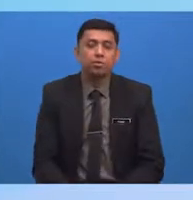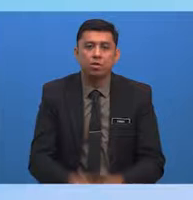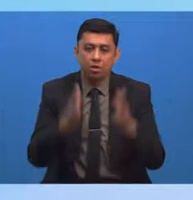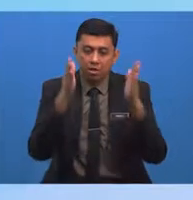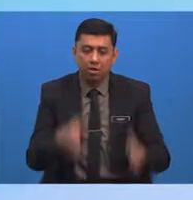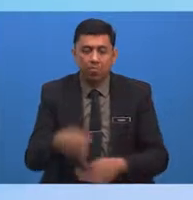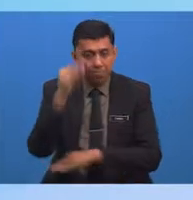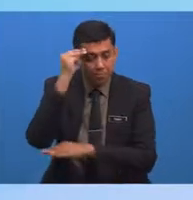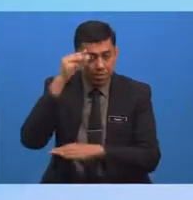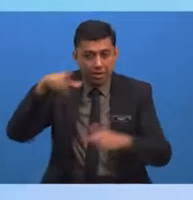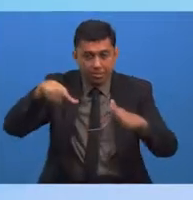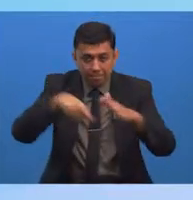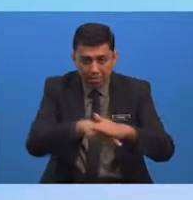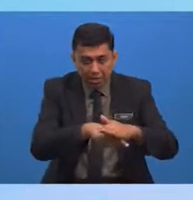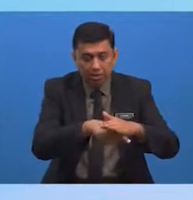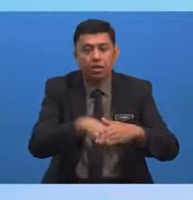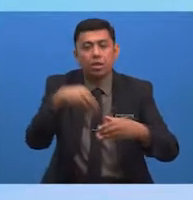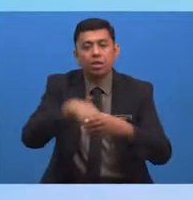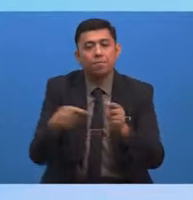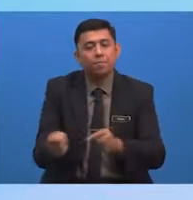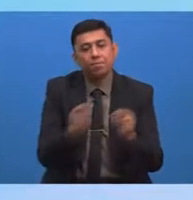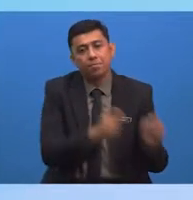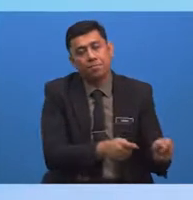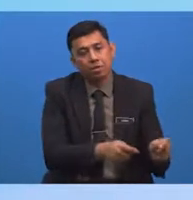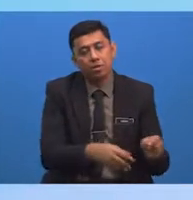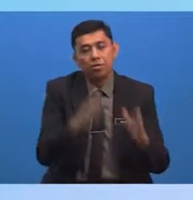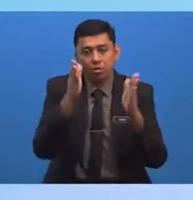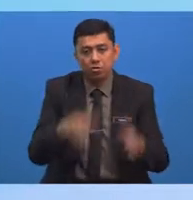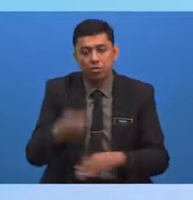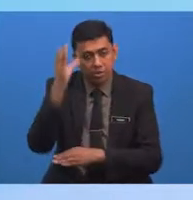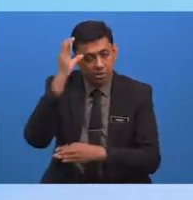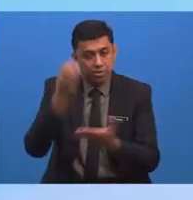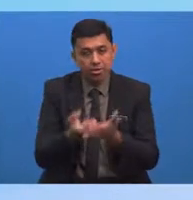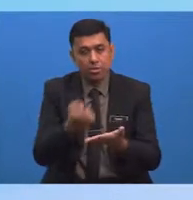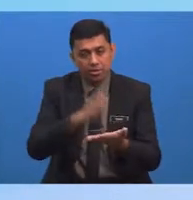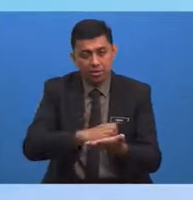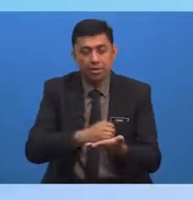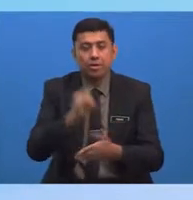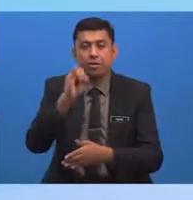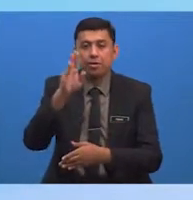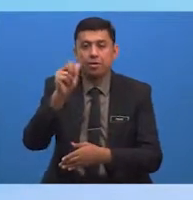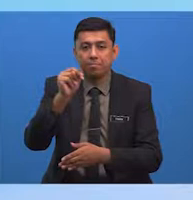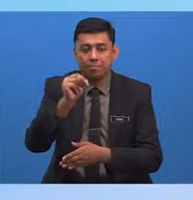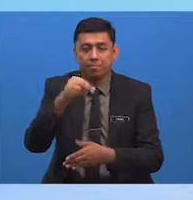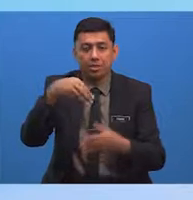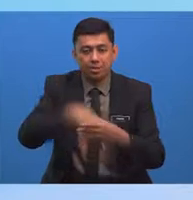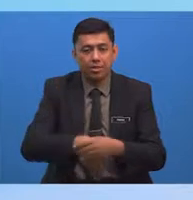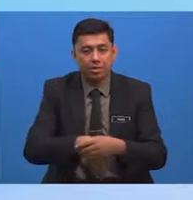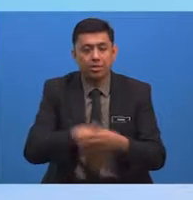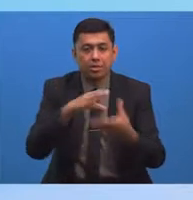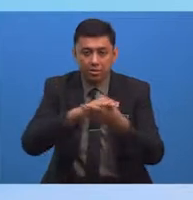Orang Melayu dilibatkan dalam pentadbiran, orang Cina dalam ekonomi dan orang Iban terlibat